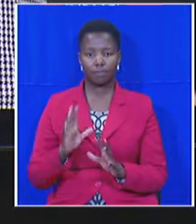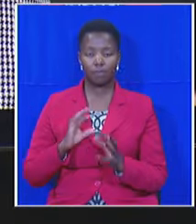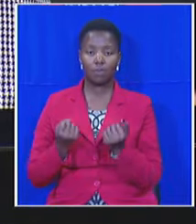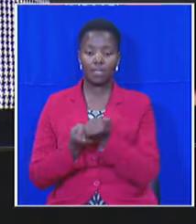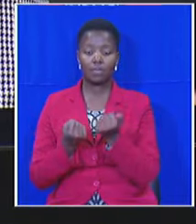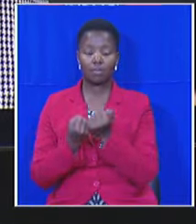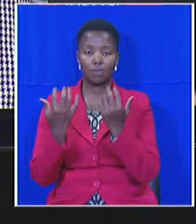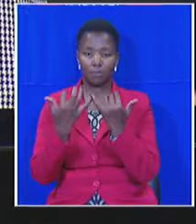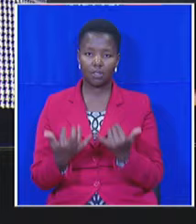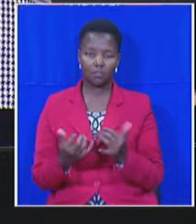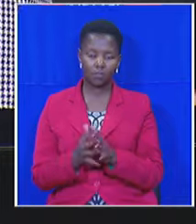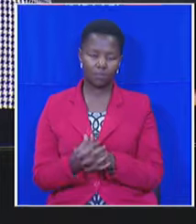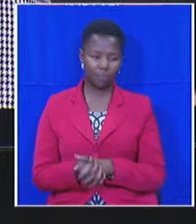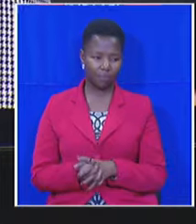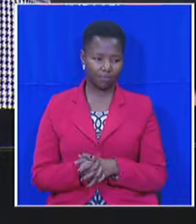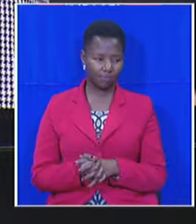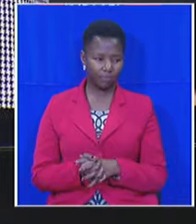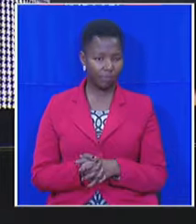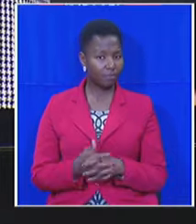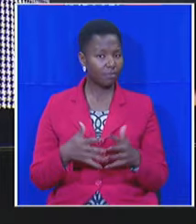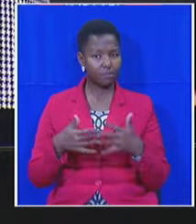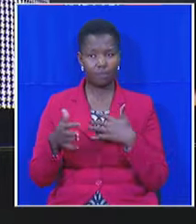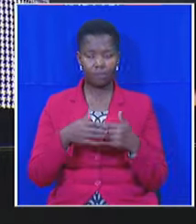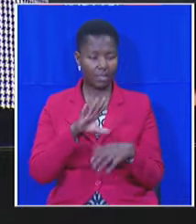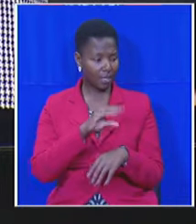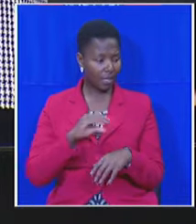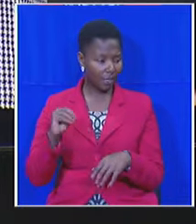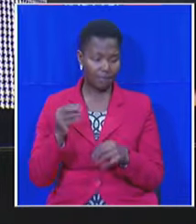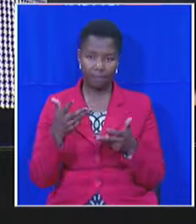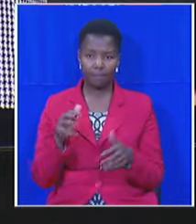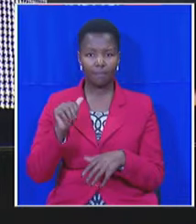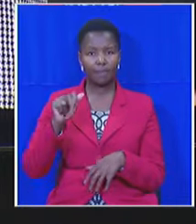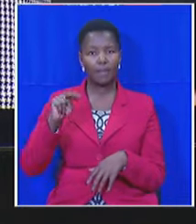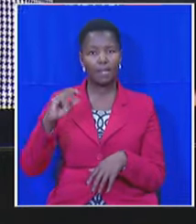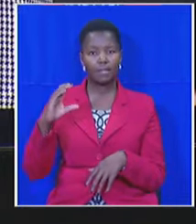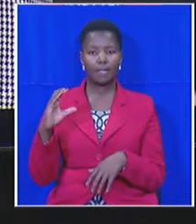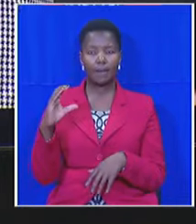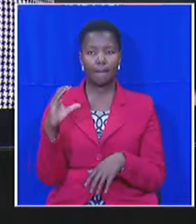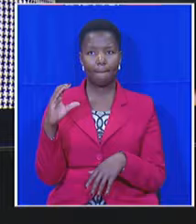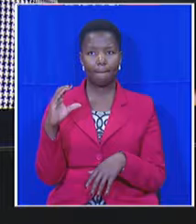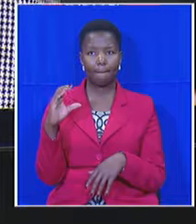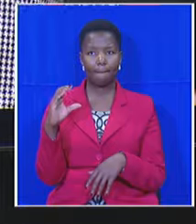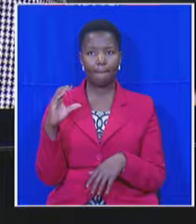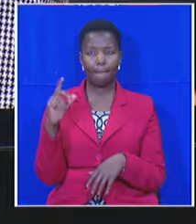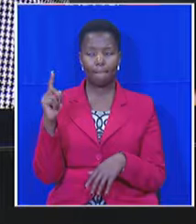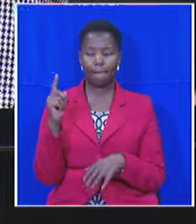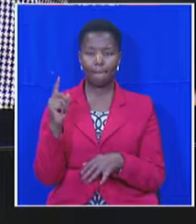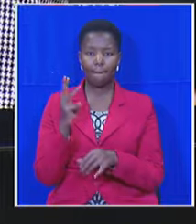baba. Any other party? ANC? Babu